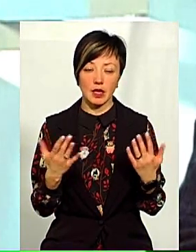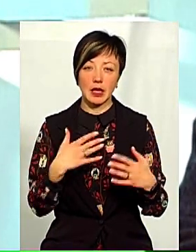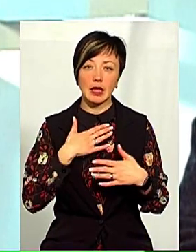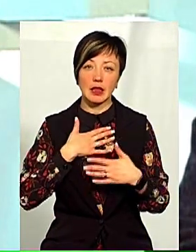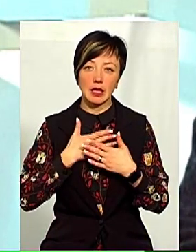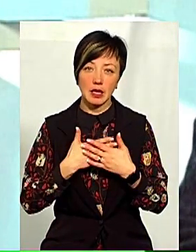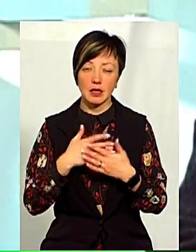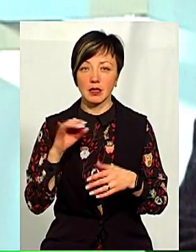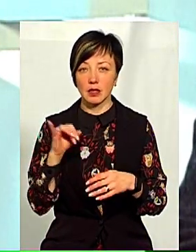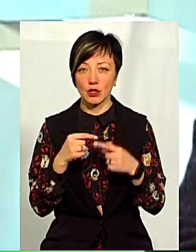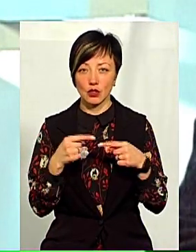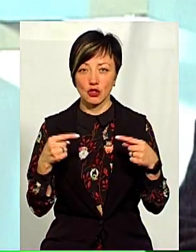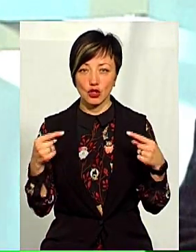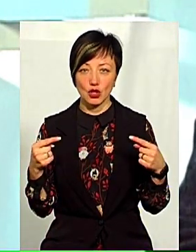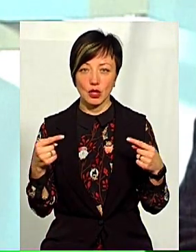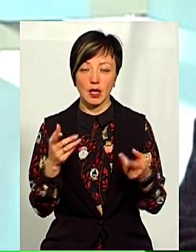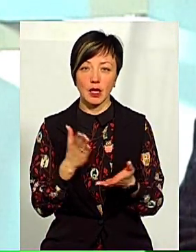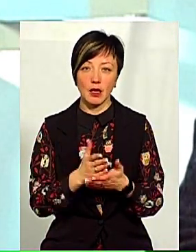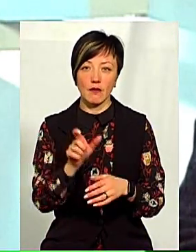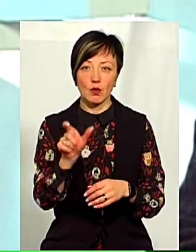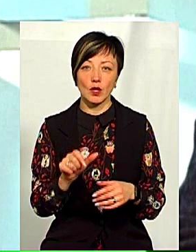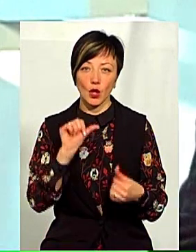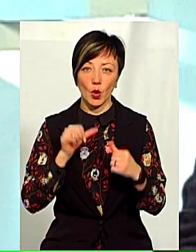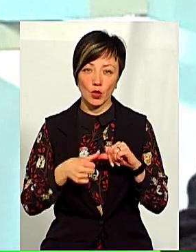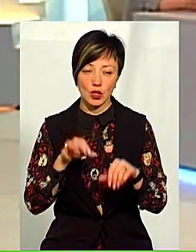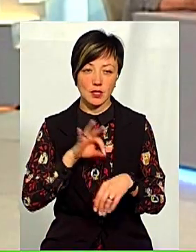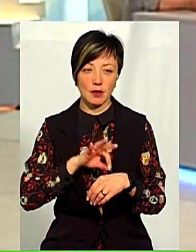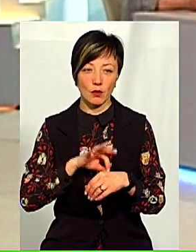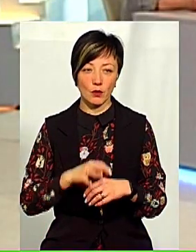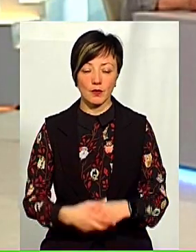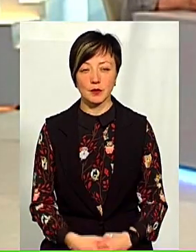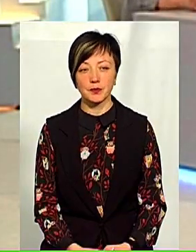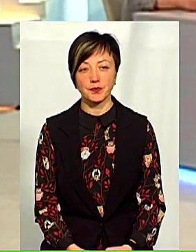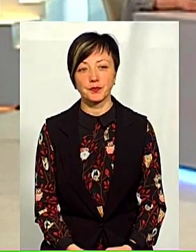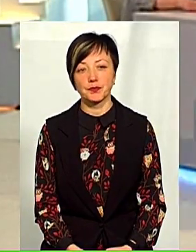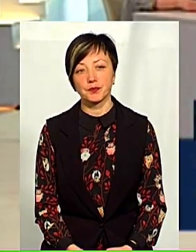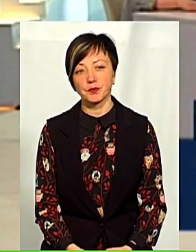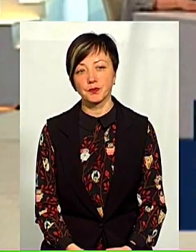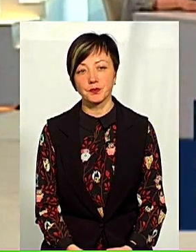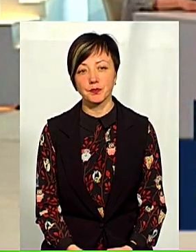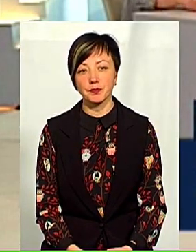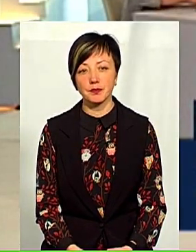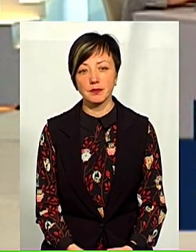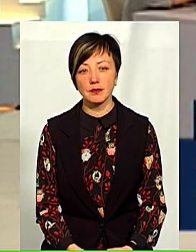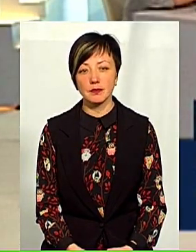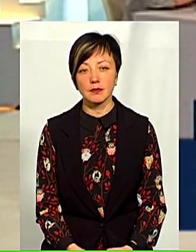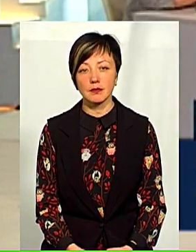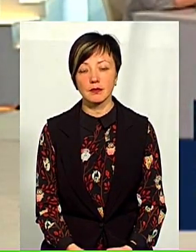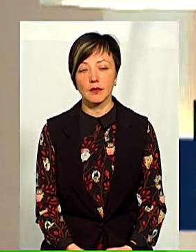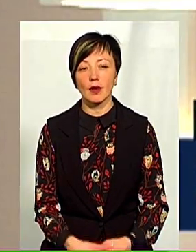дихання, та інші, які є в людині, хронічні захворювання. Пані Тетяно, хто відповідає за